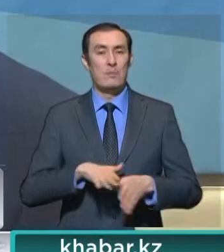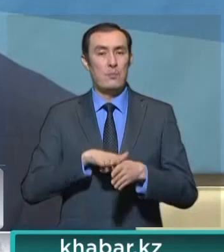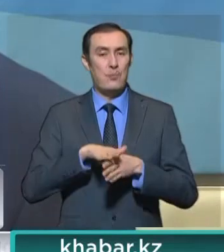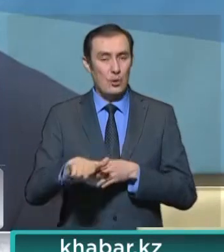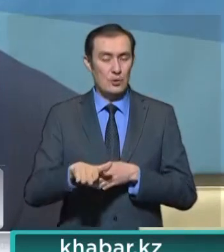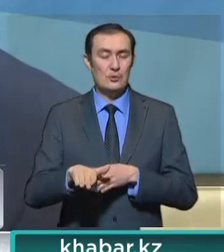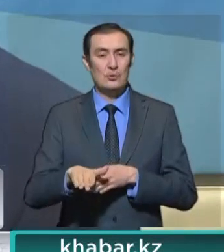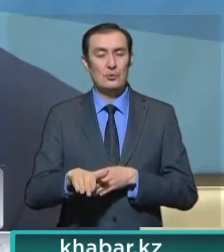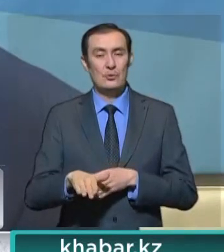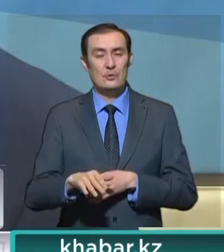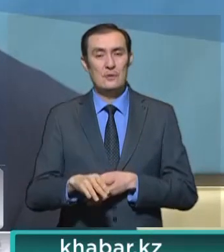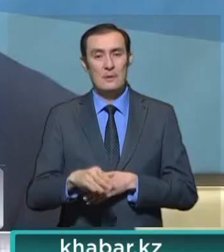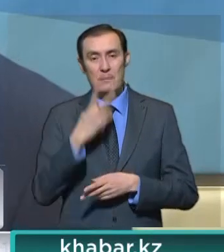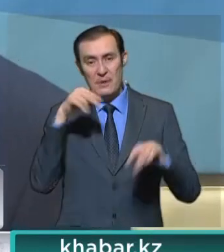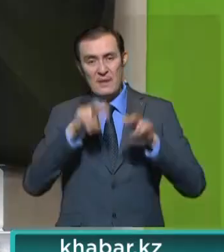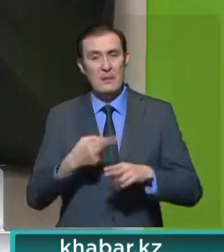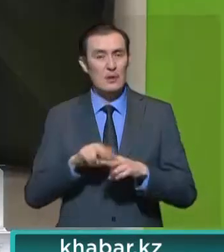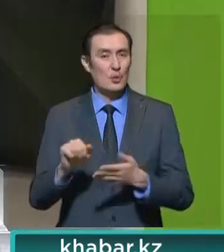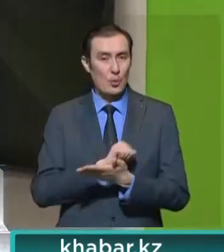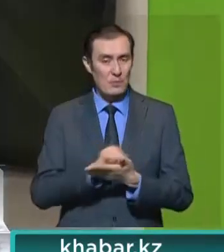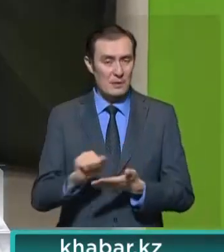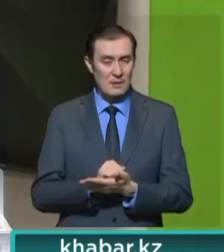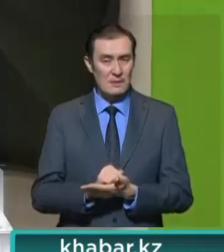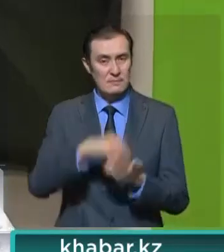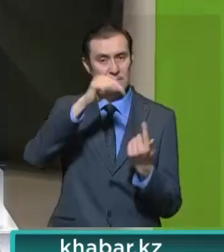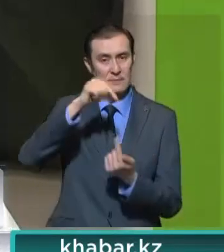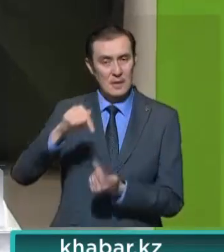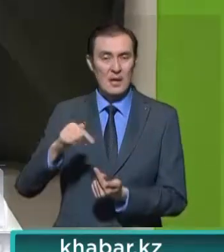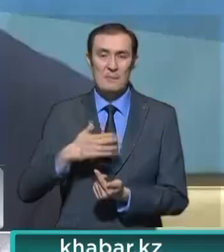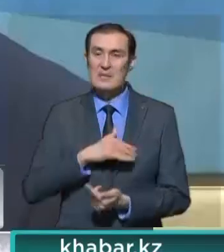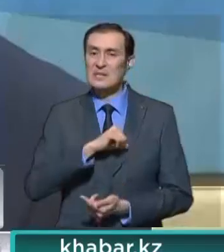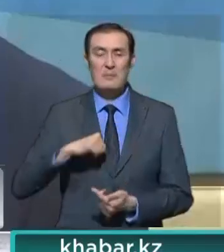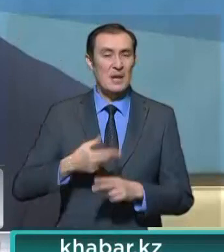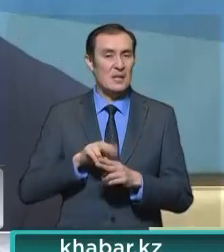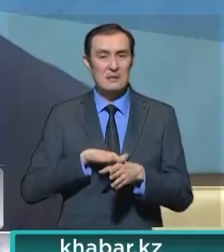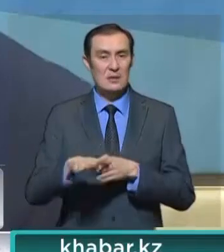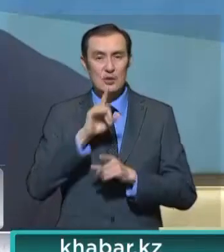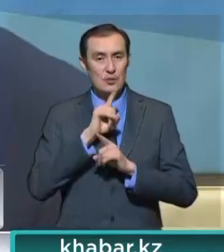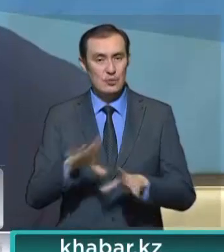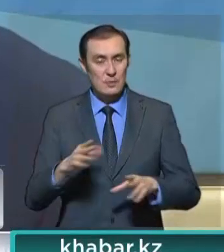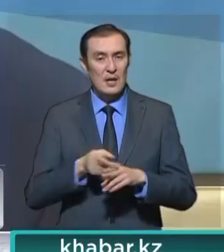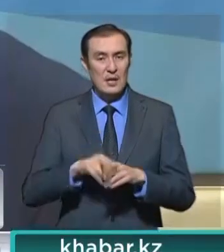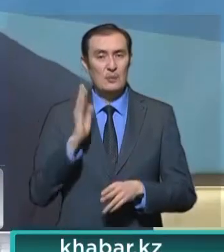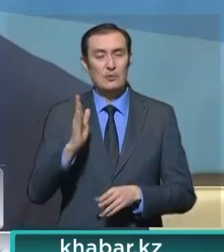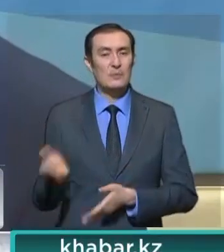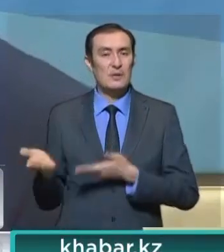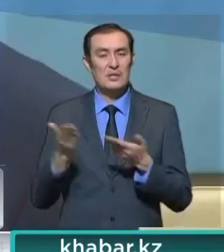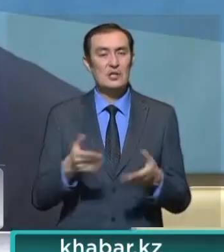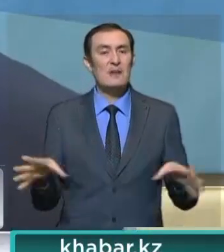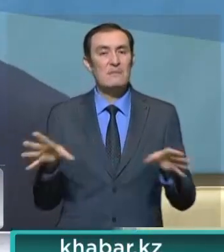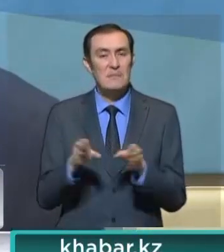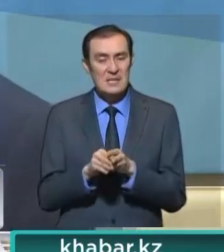полностью всю актуализацию этих всех документов. Мы, конечно же, сами это все не будем делать. Это будет делать совместно со